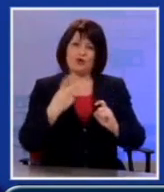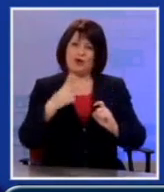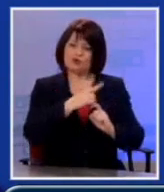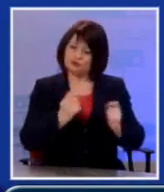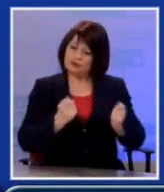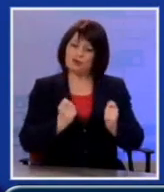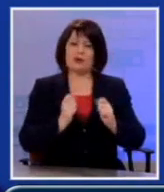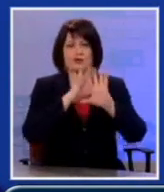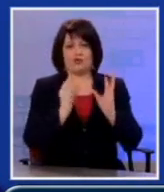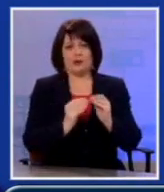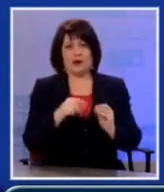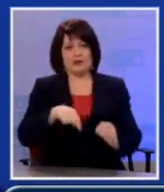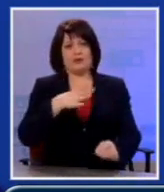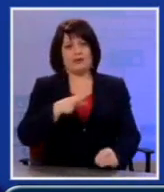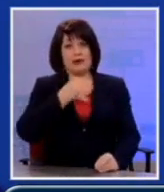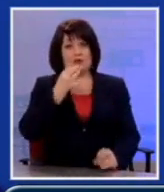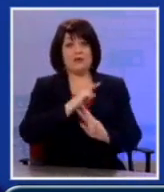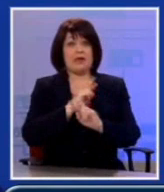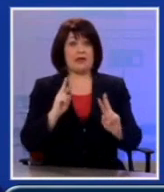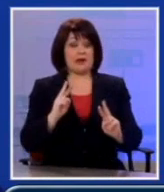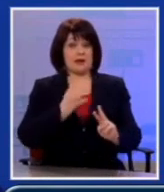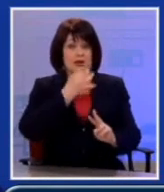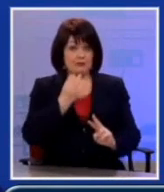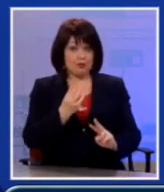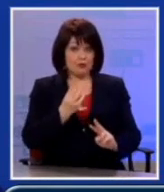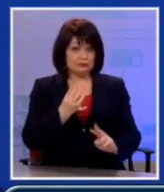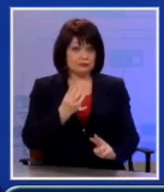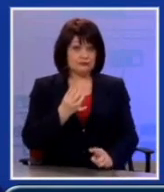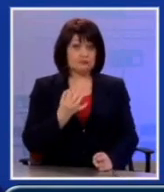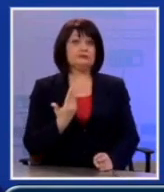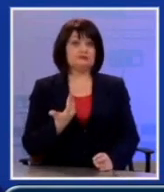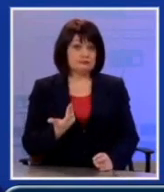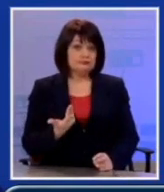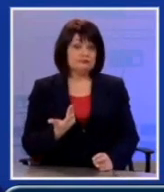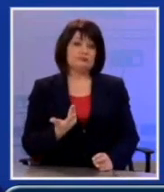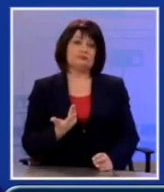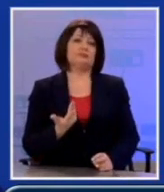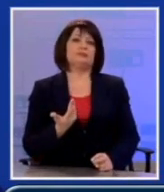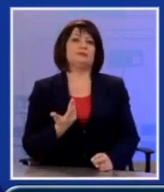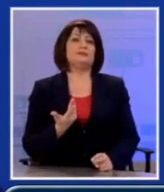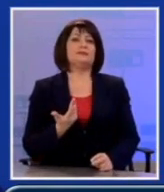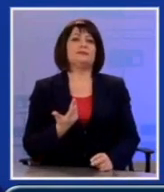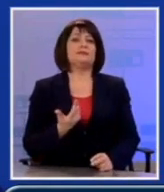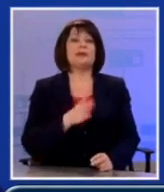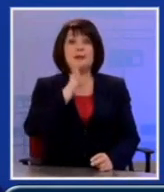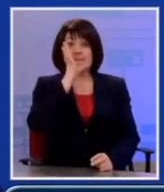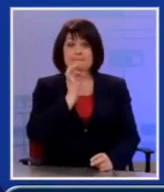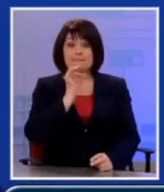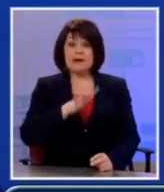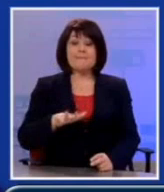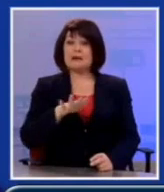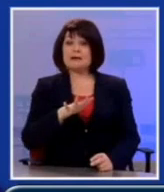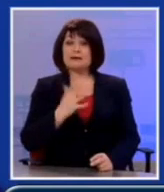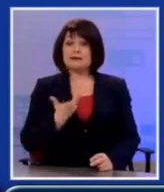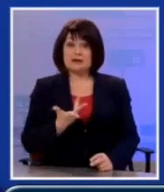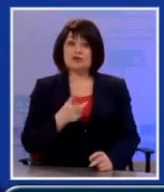τους. Και εδώ θέλω να είμαι σαφής, είναι παραμορφωτική της πραγματικότητας